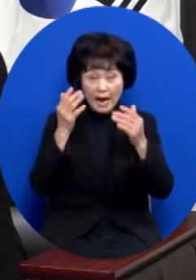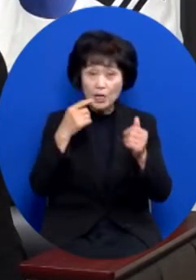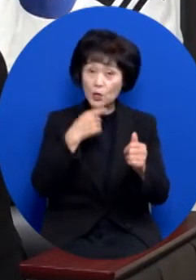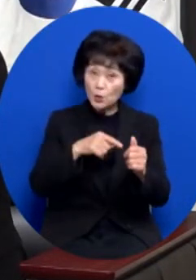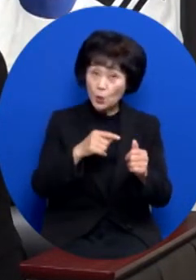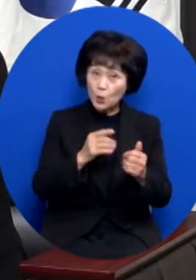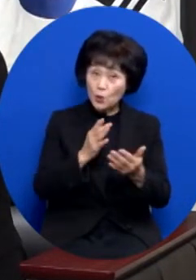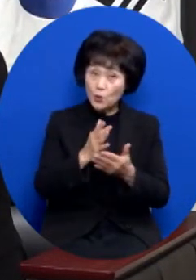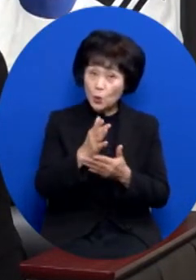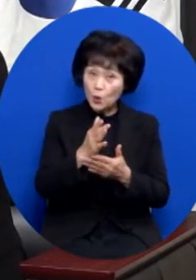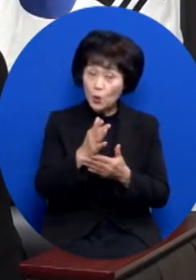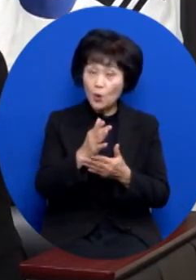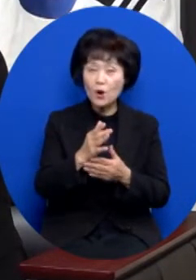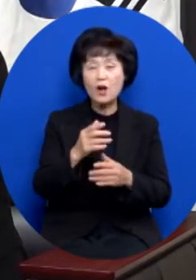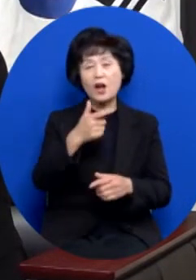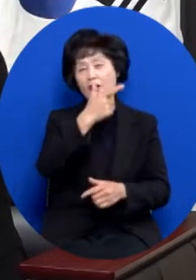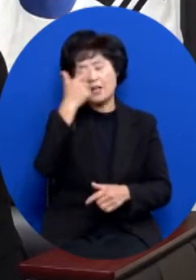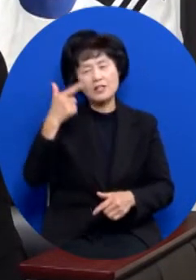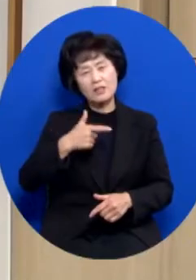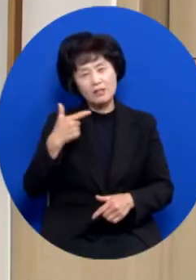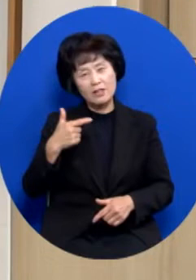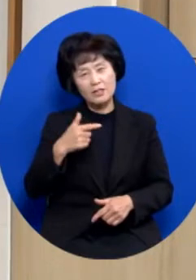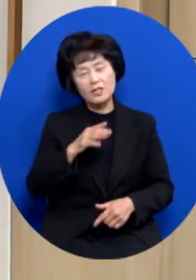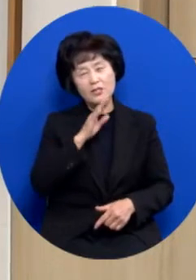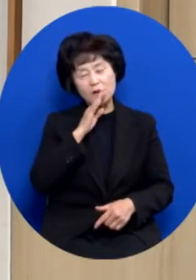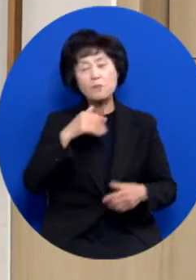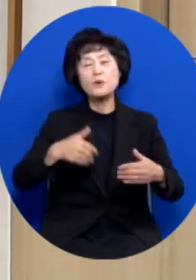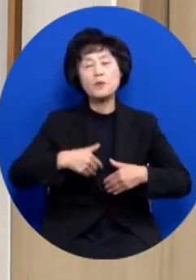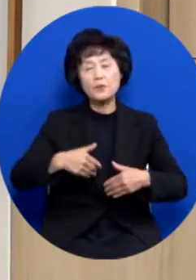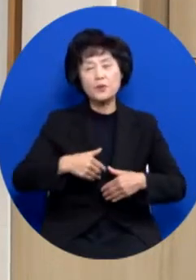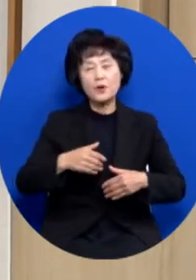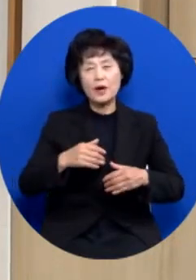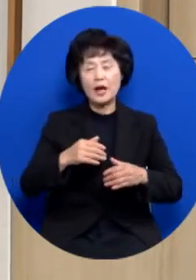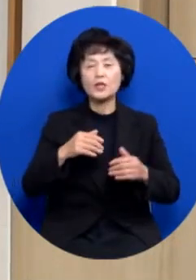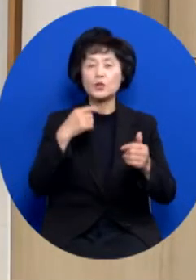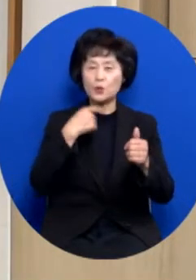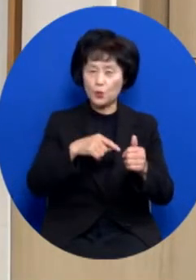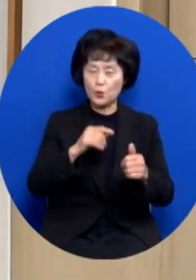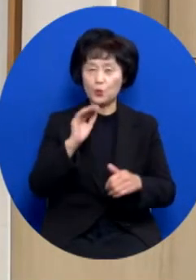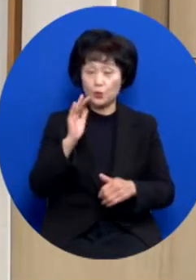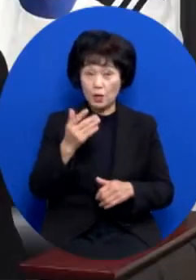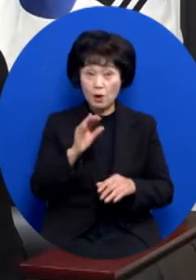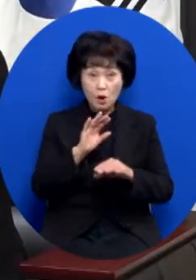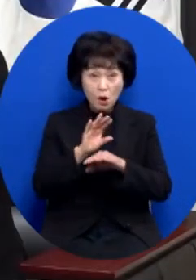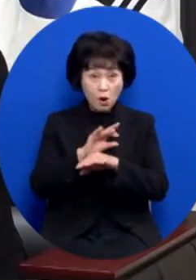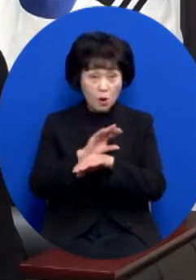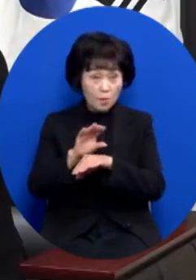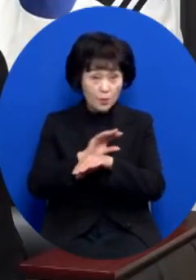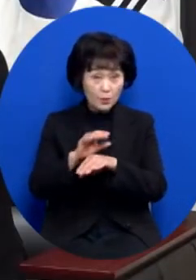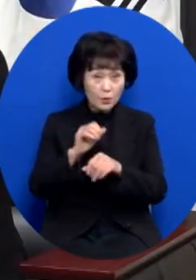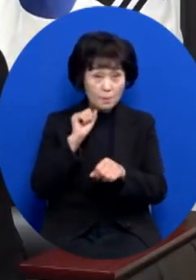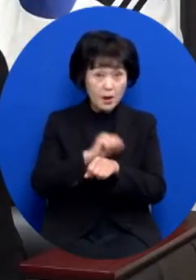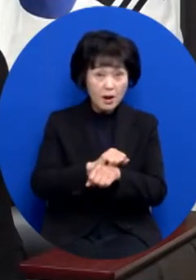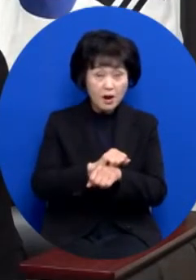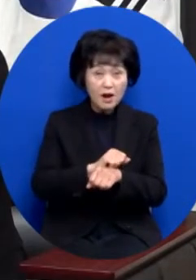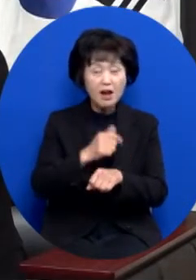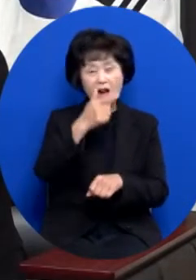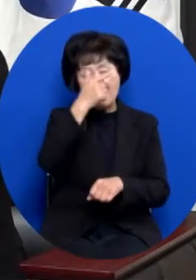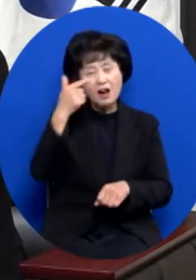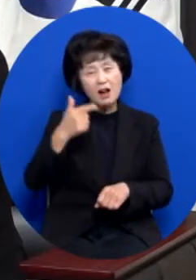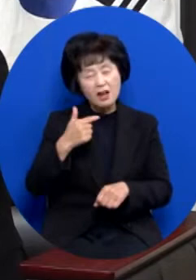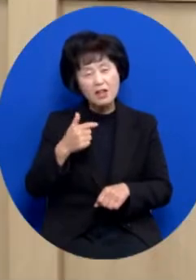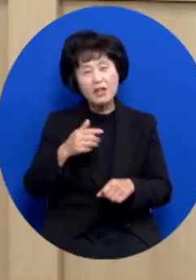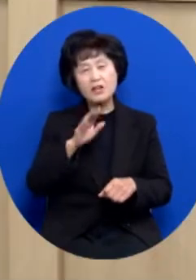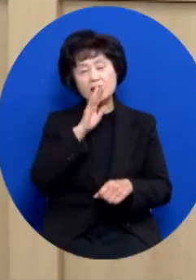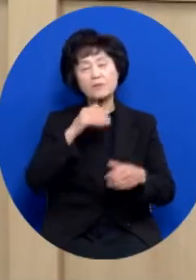계시다면 탄자니아에서 너무나 필요한 유아교육이 될 것이고요 혹은 컴퓨터를 잘 다루신다면 탄젠에 너무나 필요한